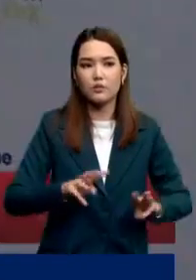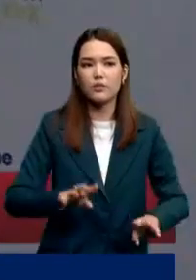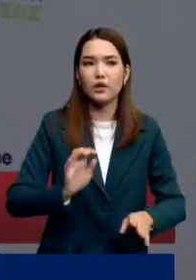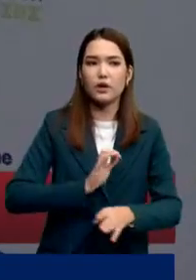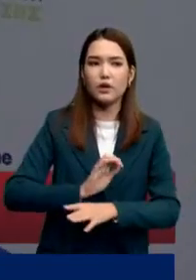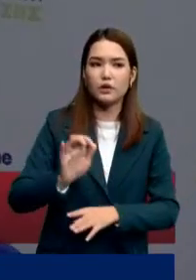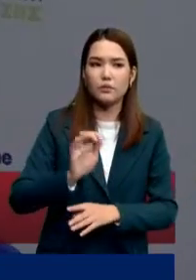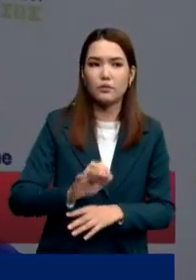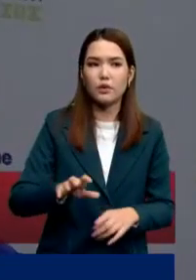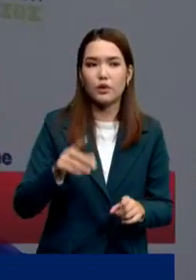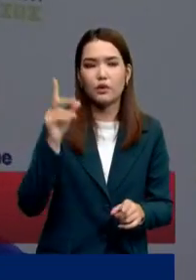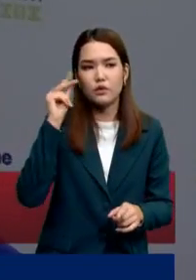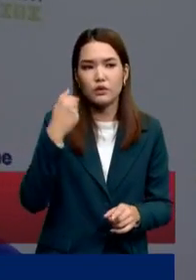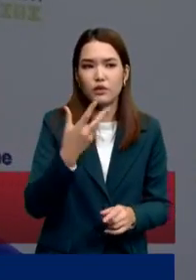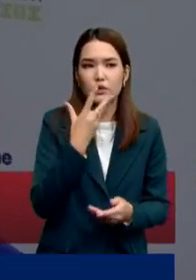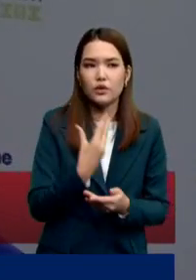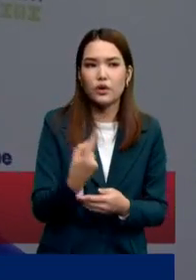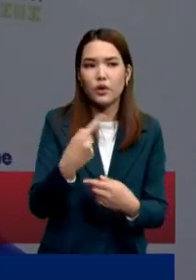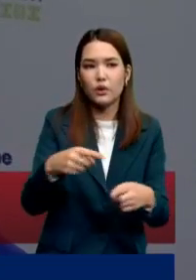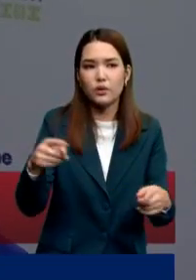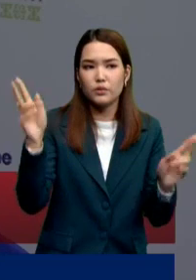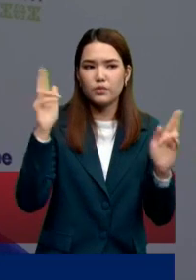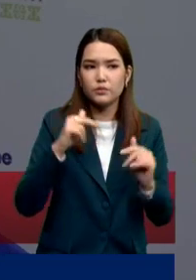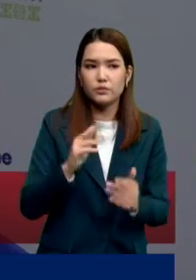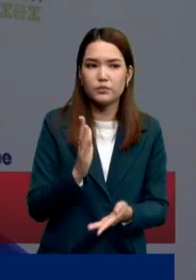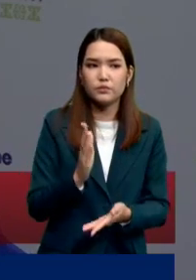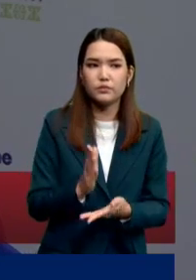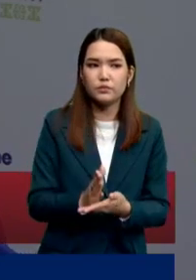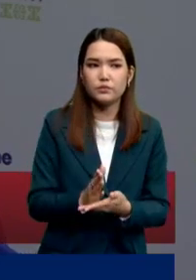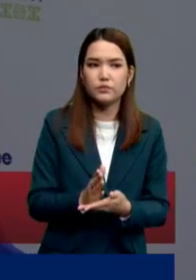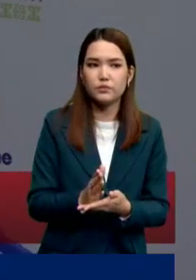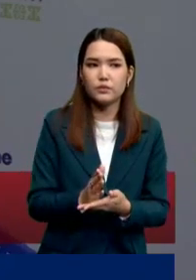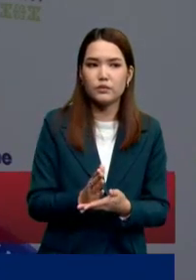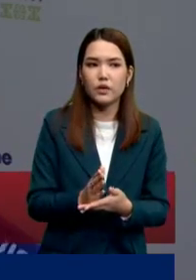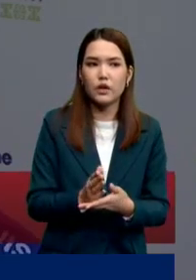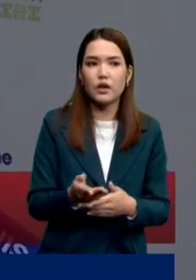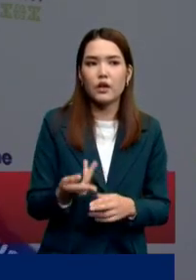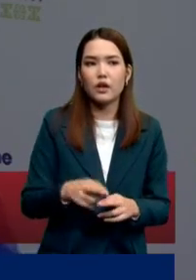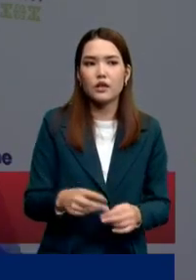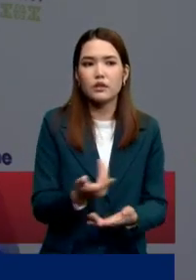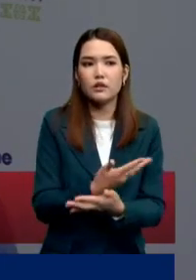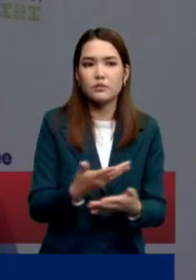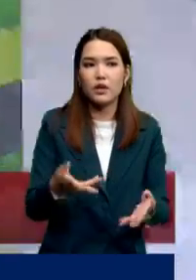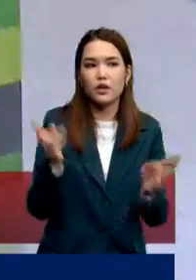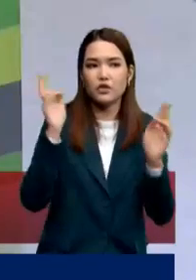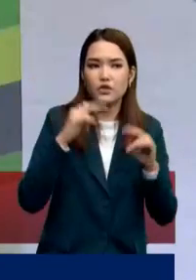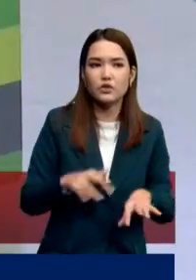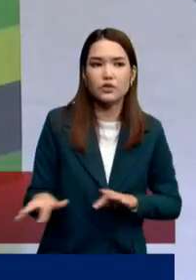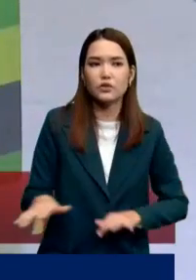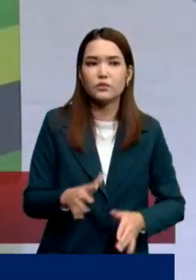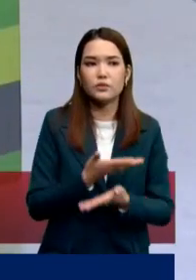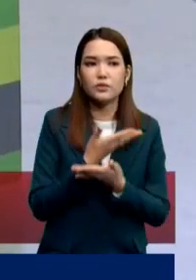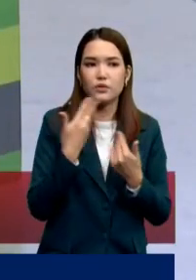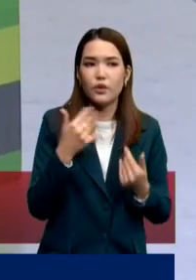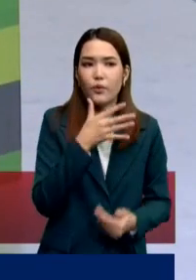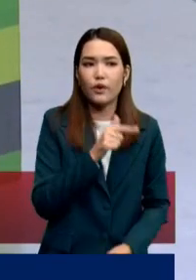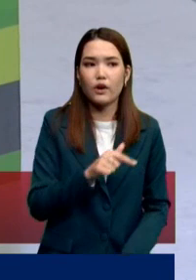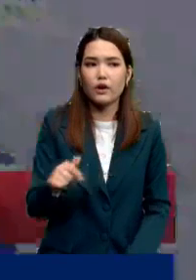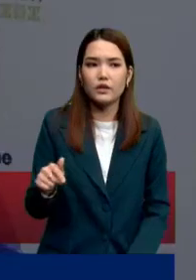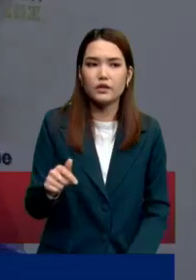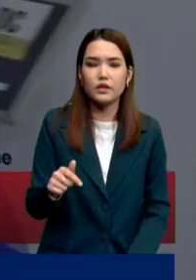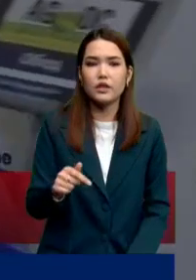O defisitten bölek bizde vagondar jürmey jatır. Onun sebebin eşkin bizge tüsündürüp jatkan jok. Naqtı